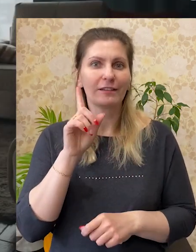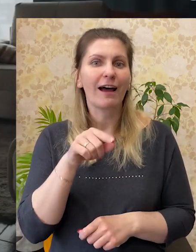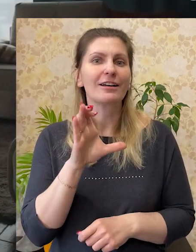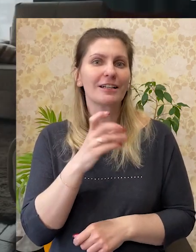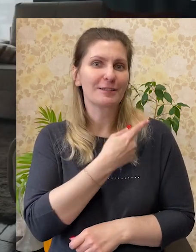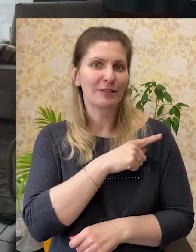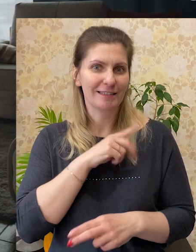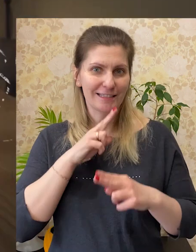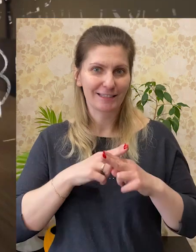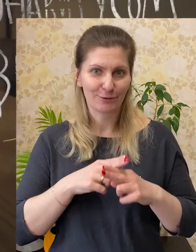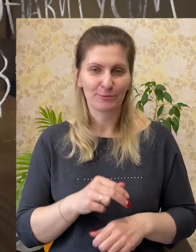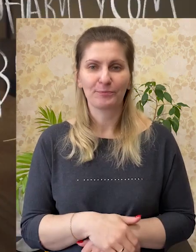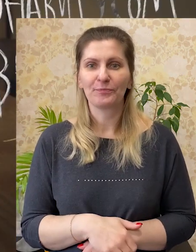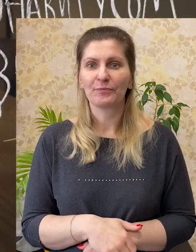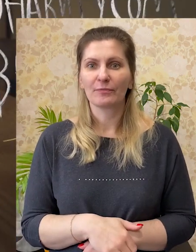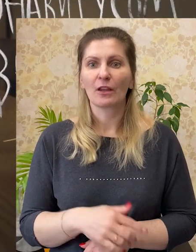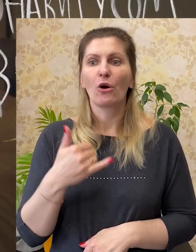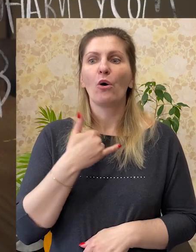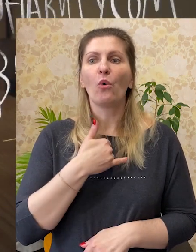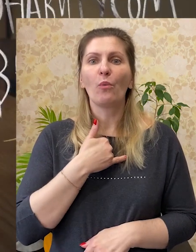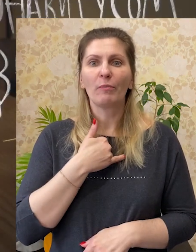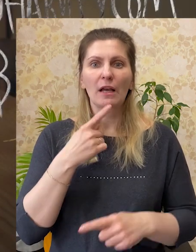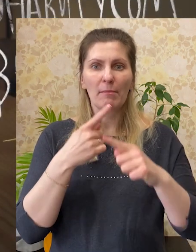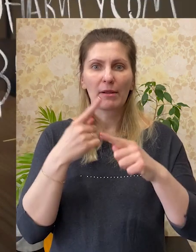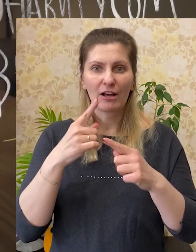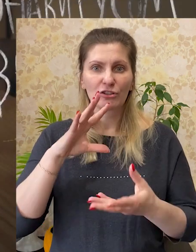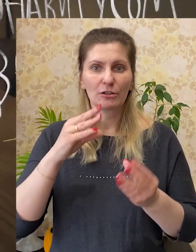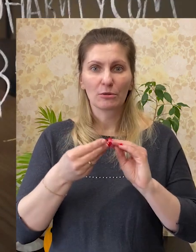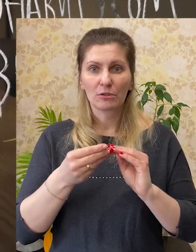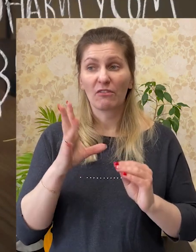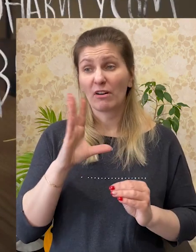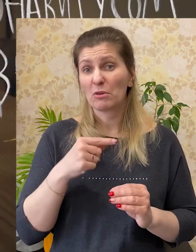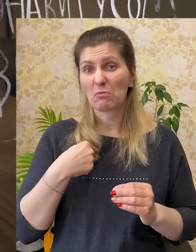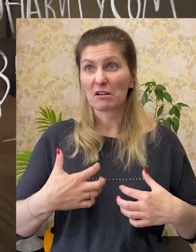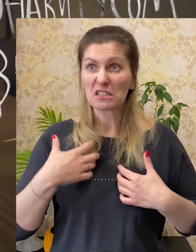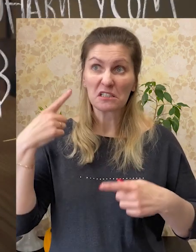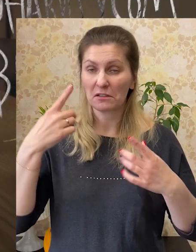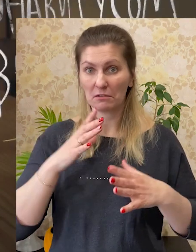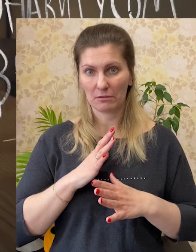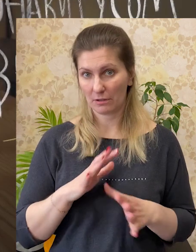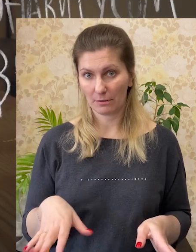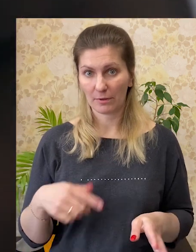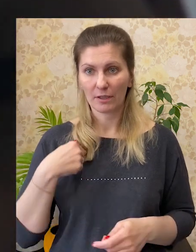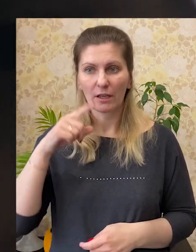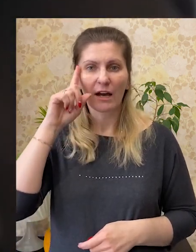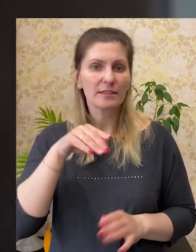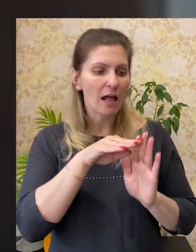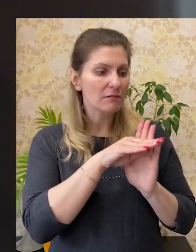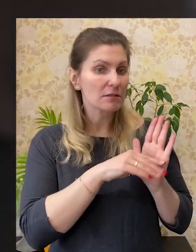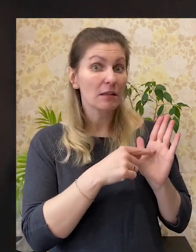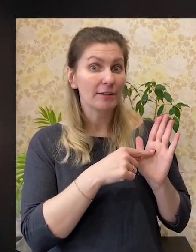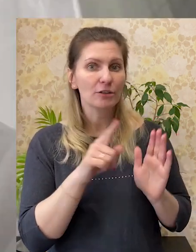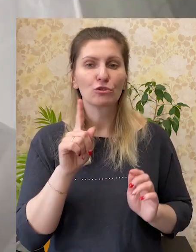сестрой. У меня положительный результат. В принципе, там никакой паники не было, потому что я знал статистику